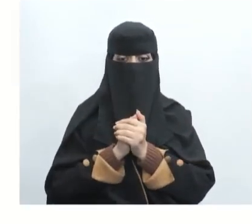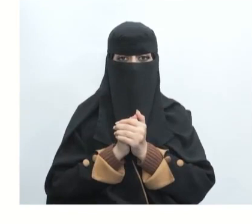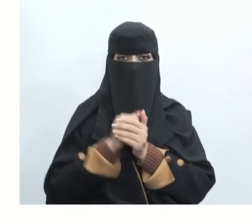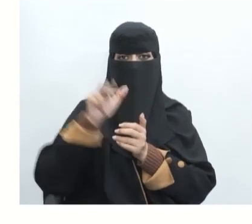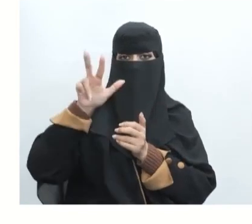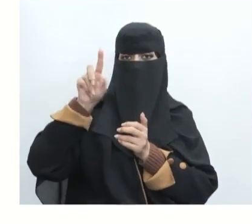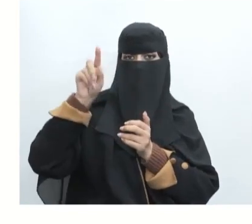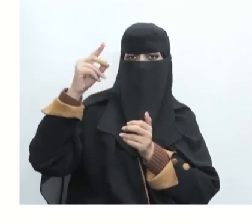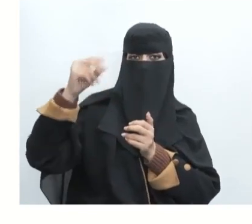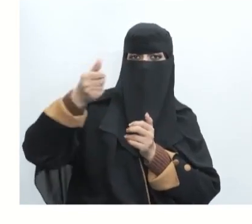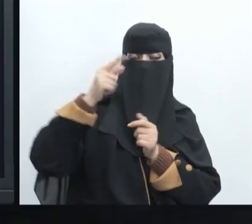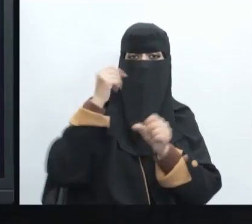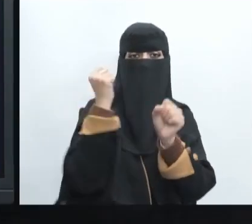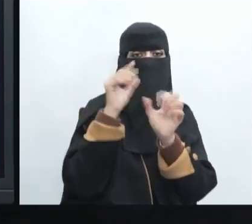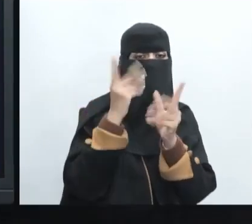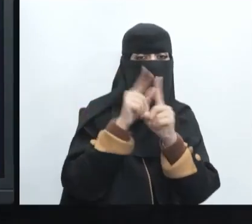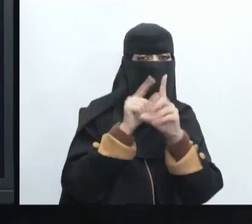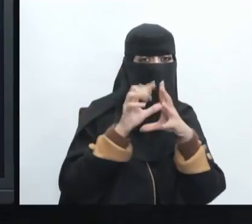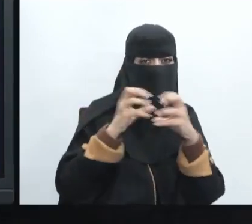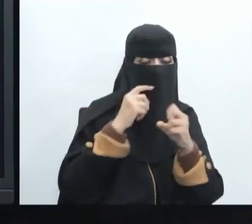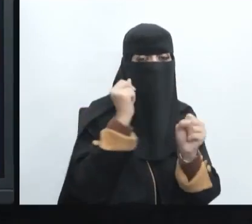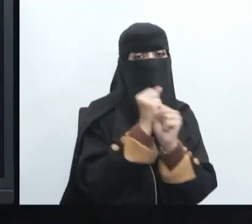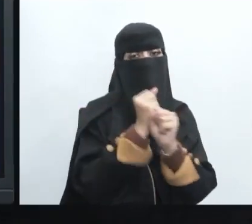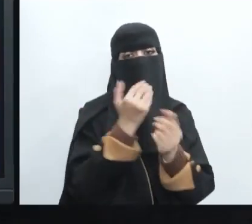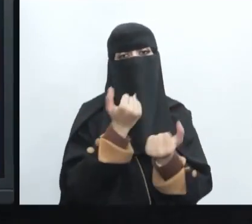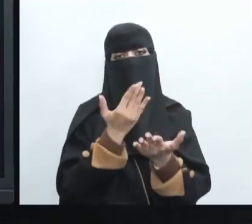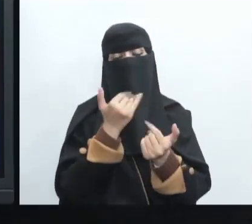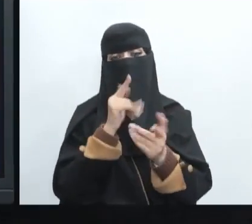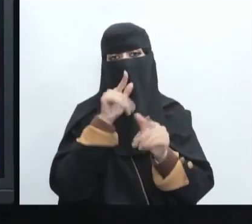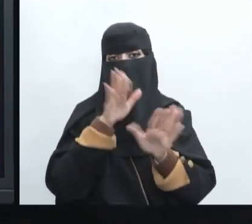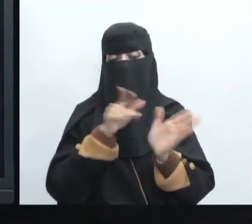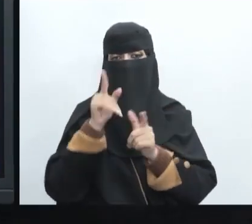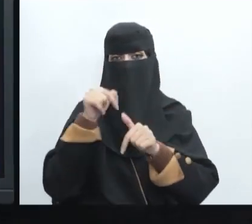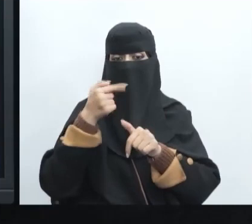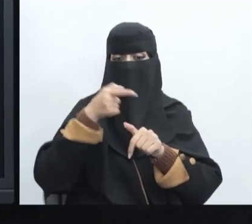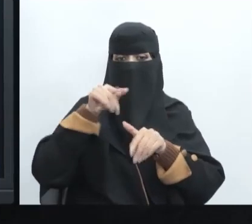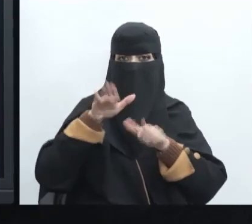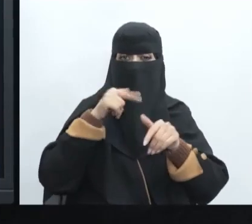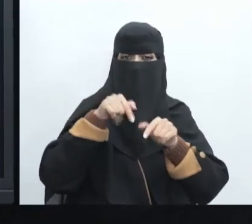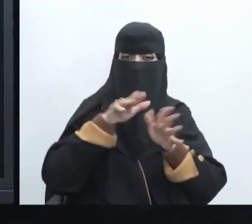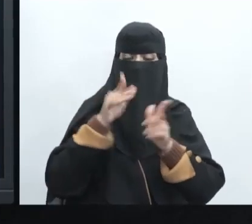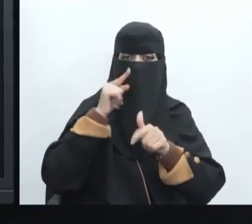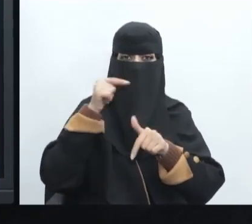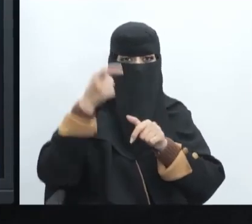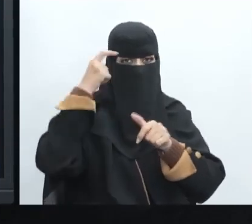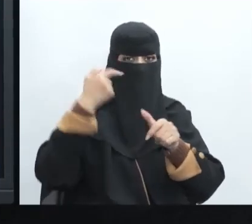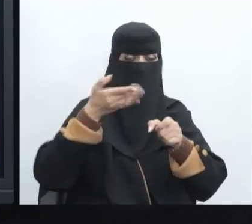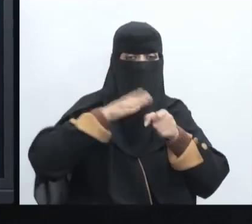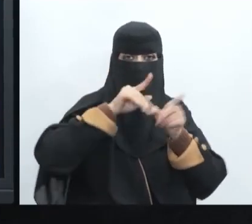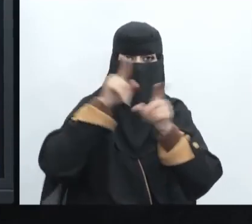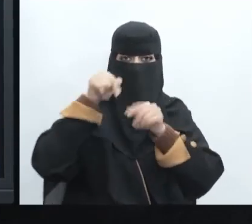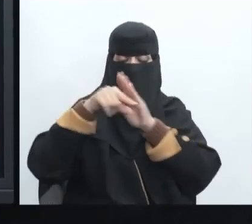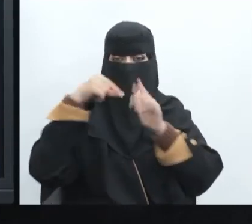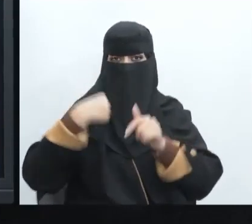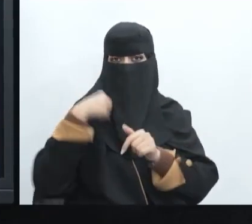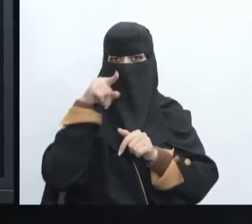البطاله البطاله وسوف نتحدث فيها ابناء وبنات الطلاب ولكن نتعرف من خلال هذا